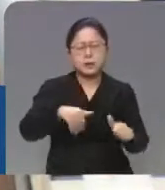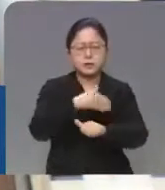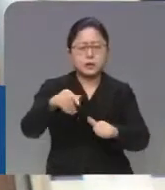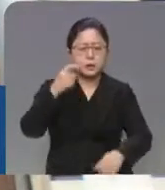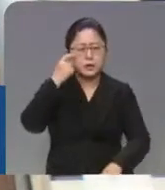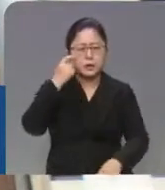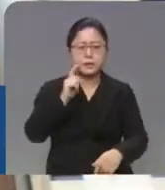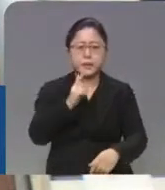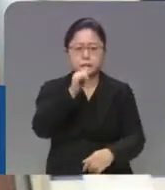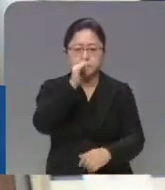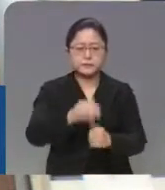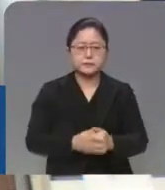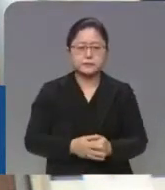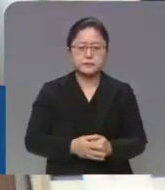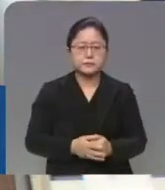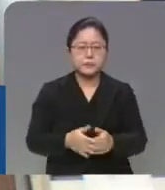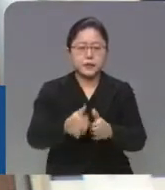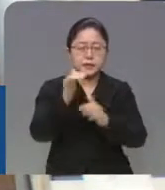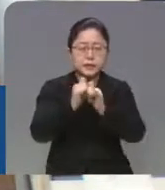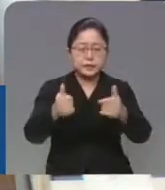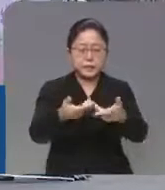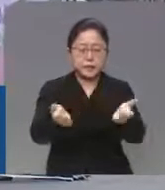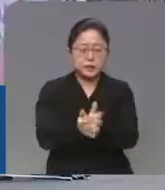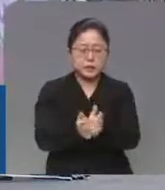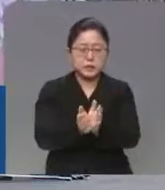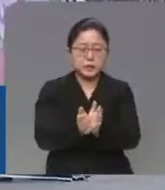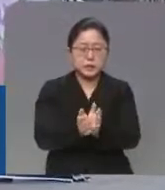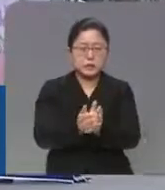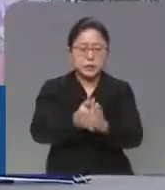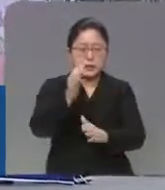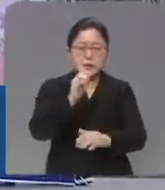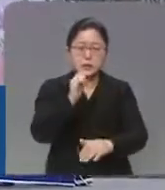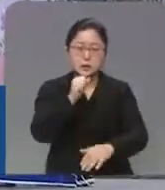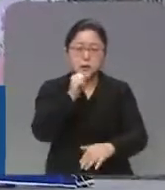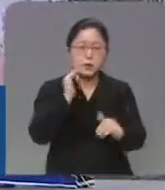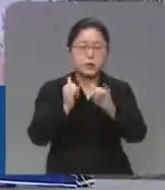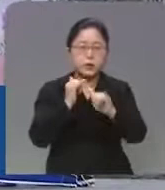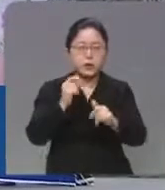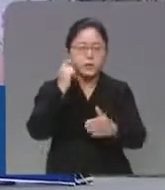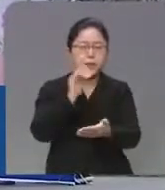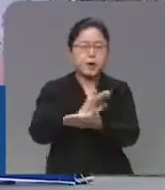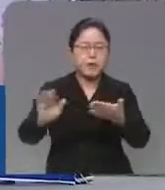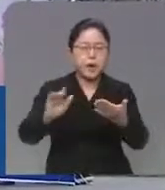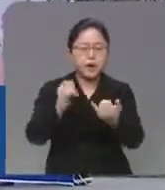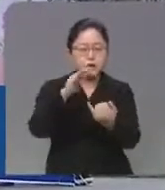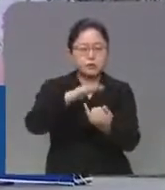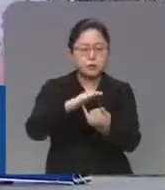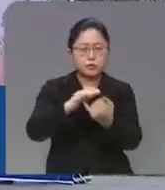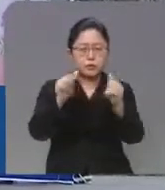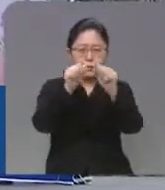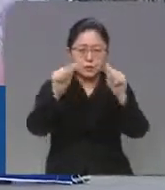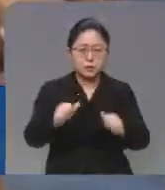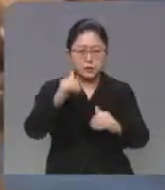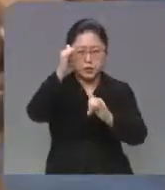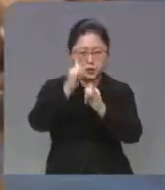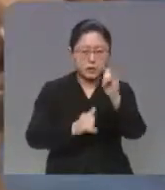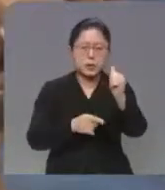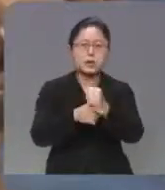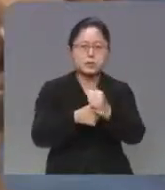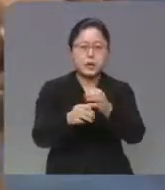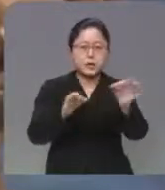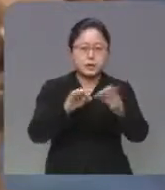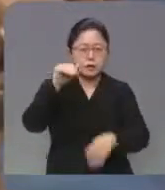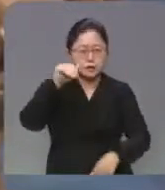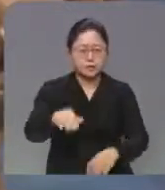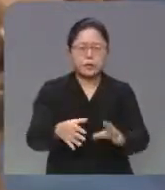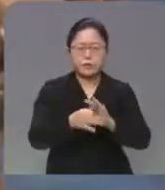상황인식이라고 비판했습니다. 시민단체연대회의는 오늘 기자회견을 열고 평화의 소녀상은 역사적 상징물로 상권